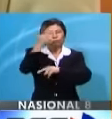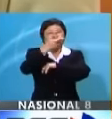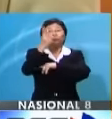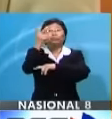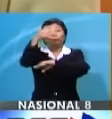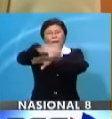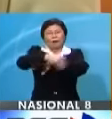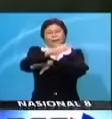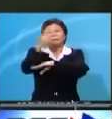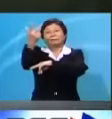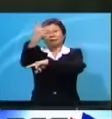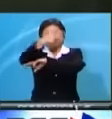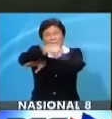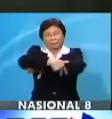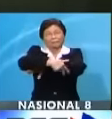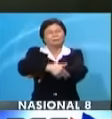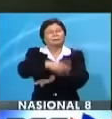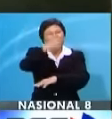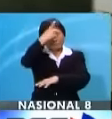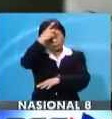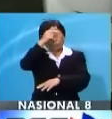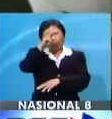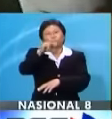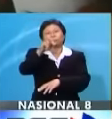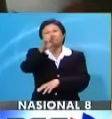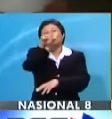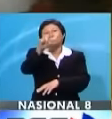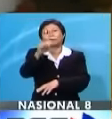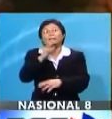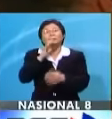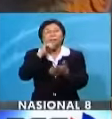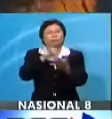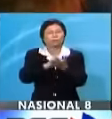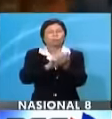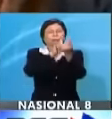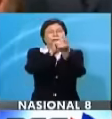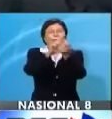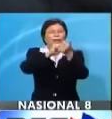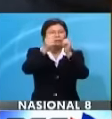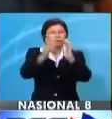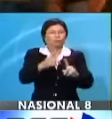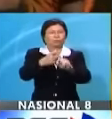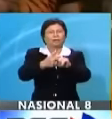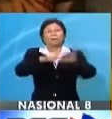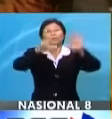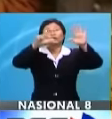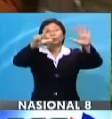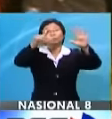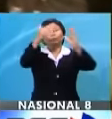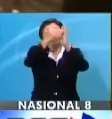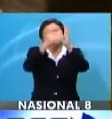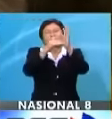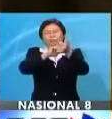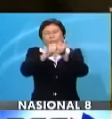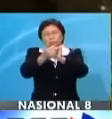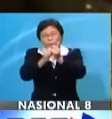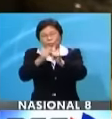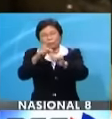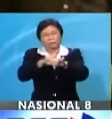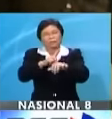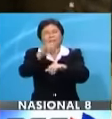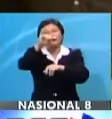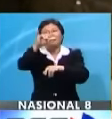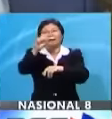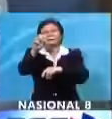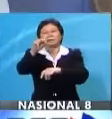2 nights and 3 days event. Datuk Seri Noza berkata demikian selepas pertemuan dengan atlet daripada 7 lagi acara sukan di